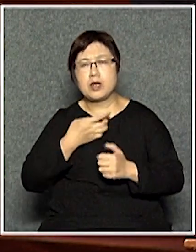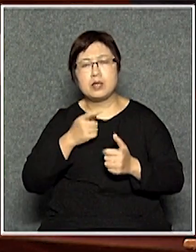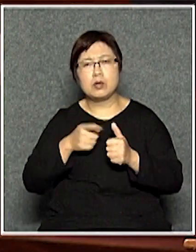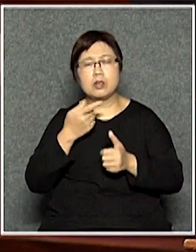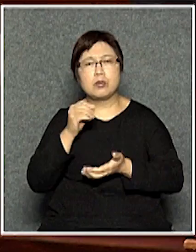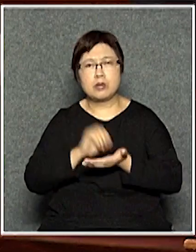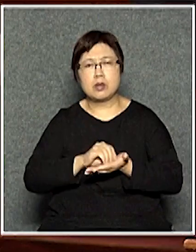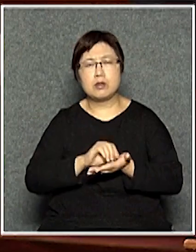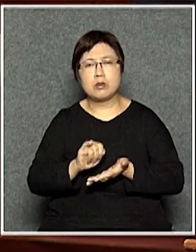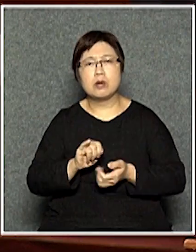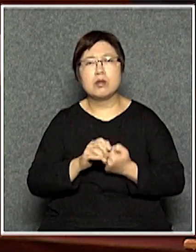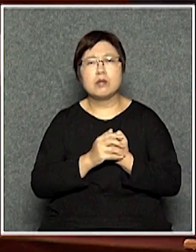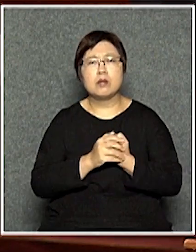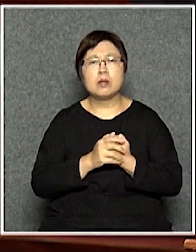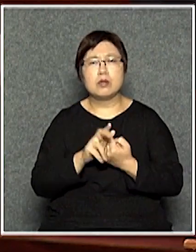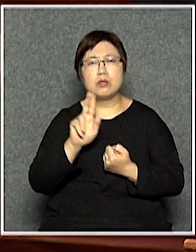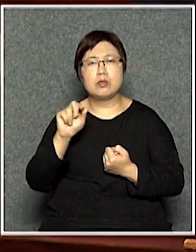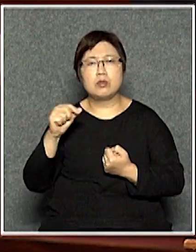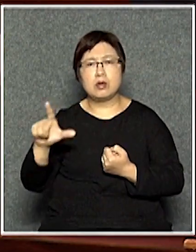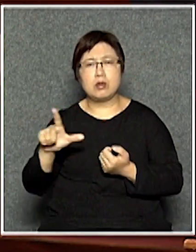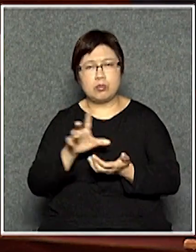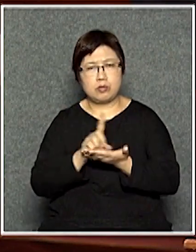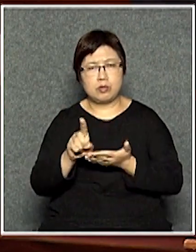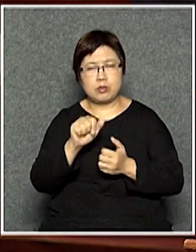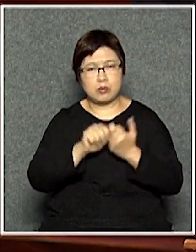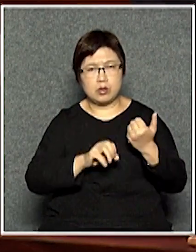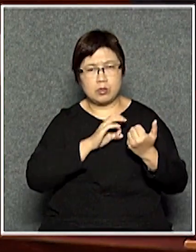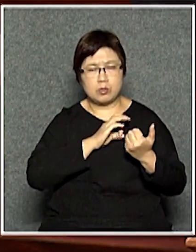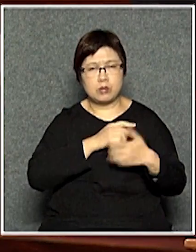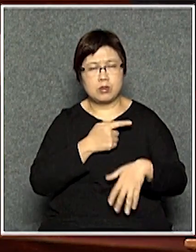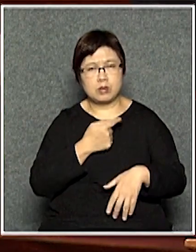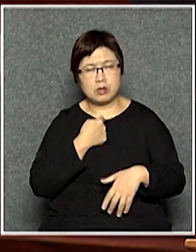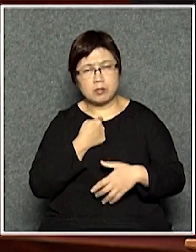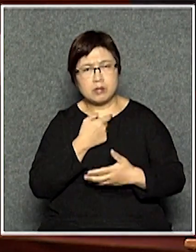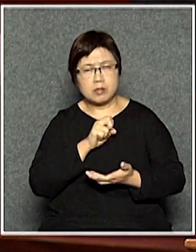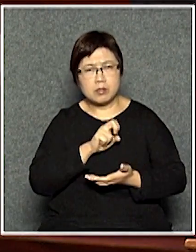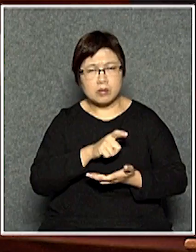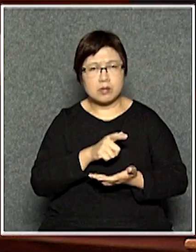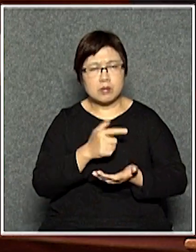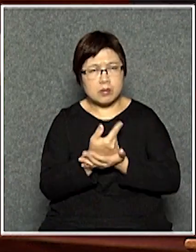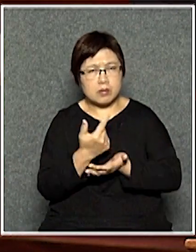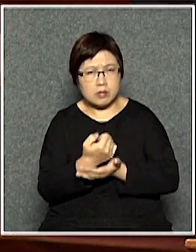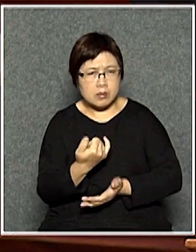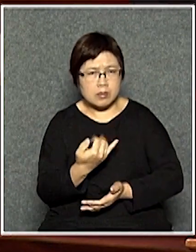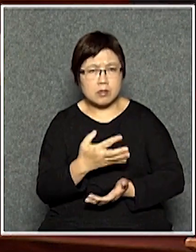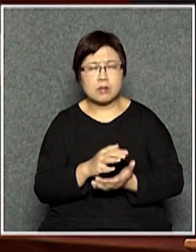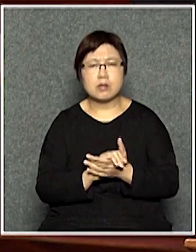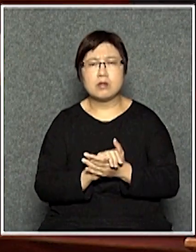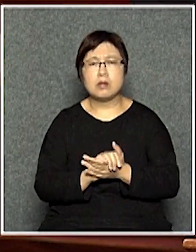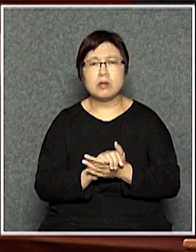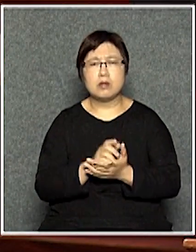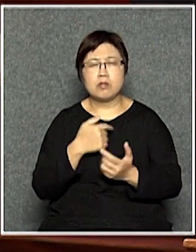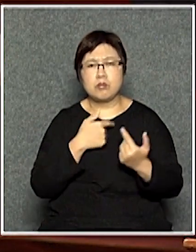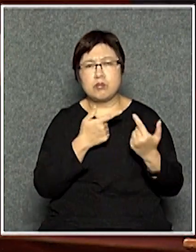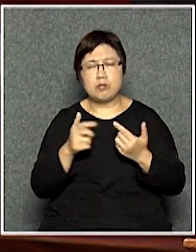話，我們這個 UGL 專責委員會還有沒有存在的價值呢？主席，我一直